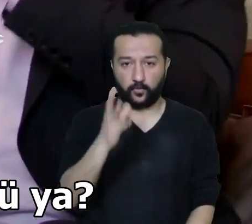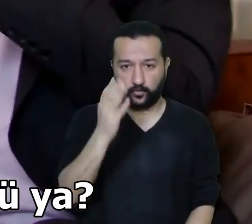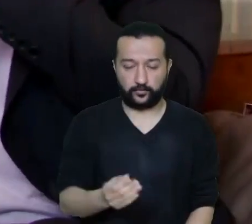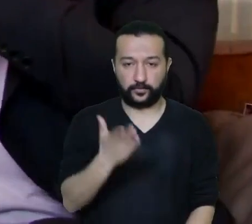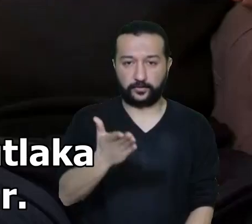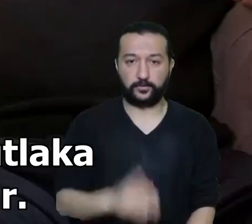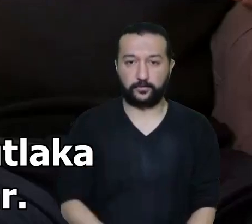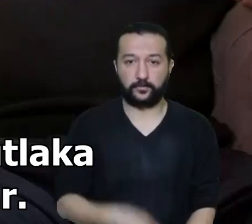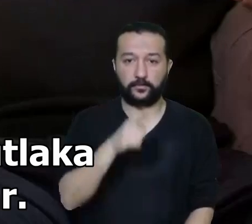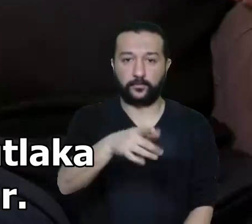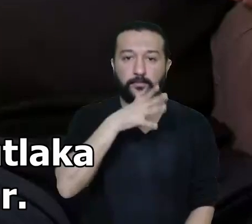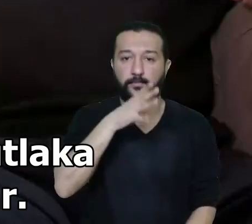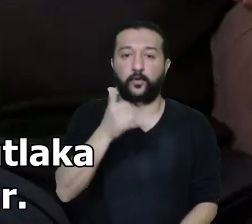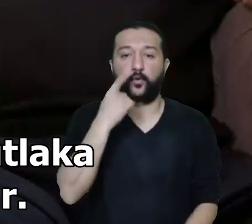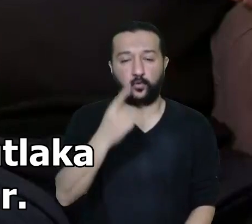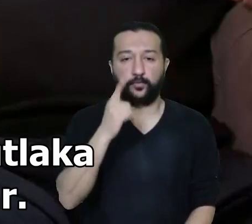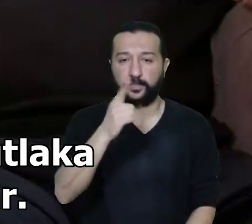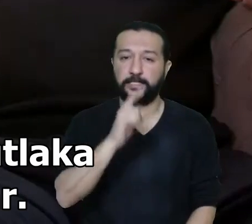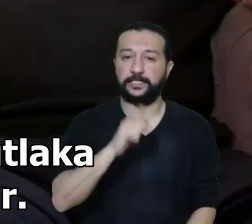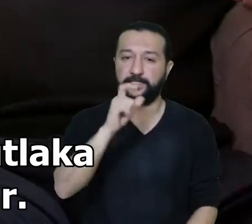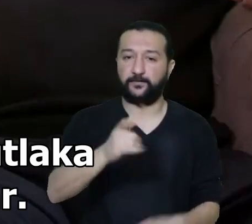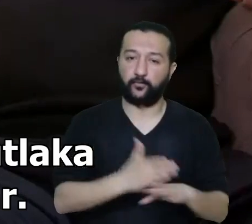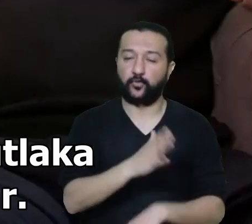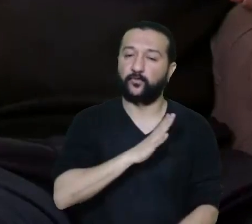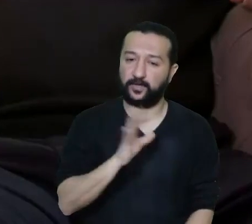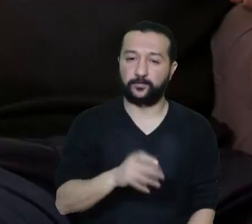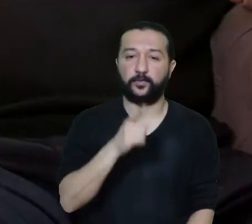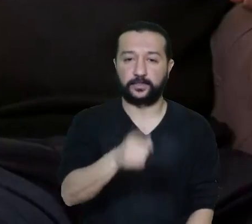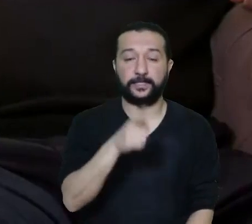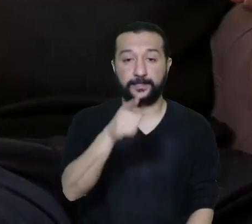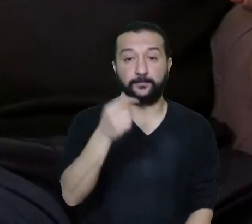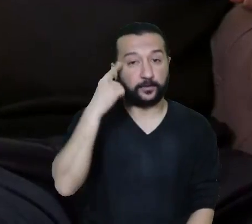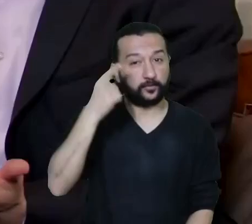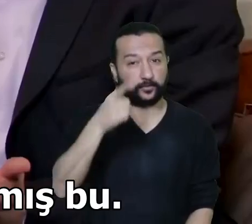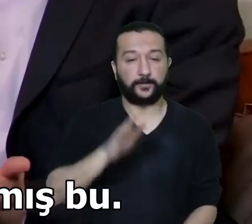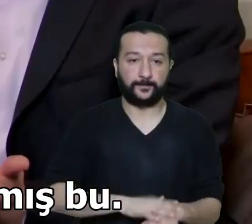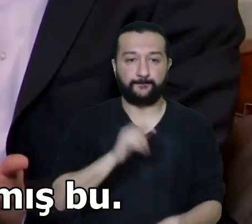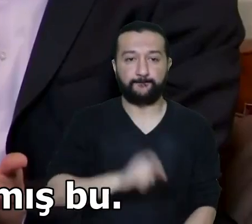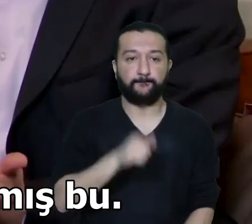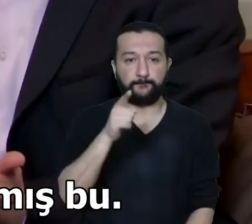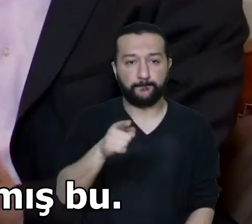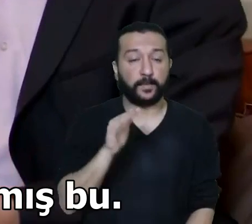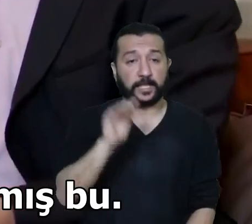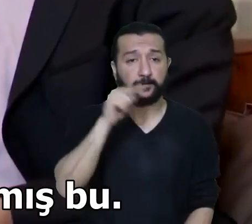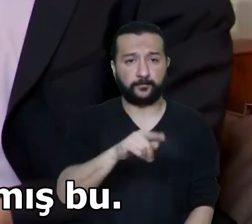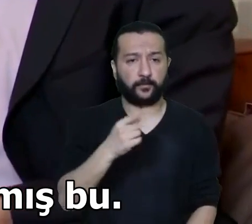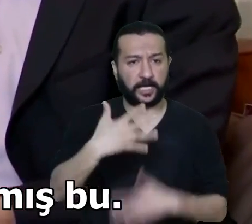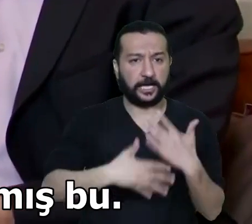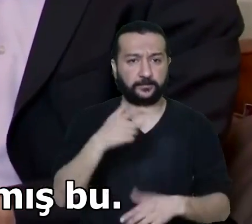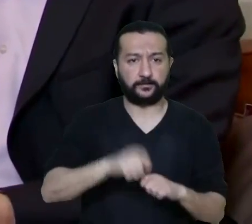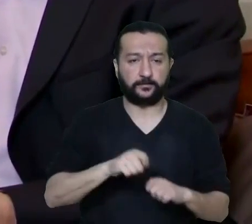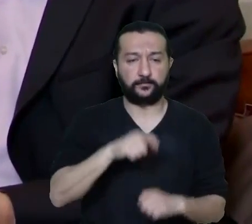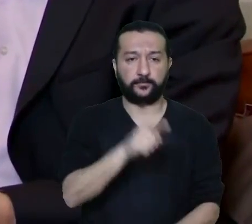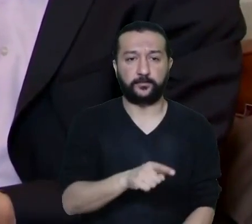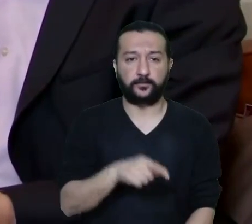Şükrü ya? Bu bilmece olduğuna göre mutlaka bunun doğru bir cevabı var. Sen biraz düşün. Ay ama hayatım bayağı karışıkmış